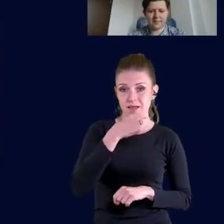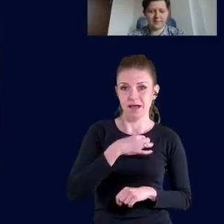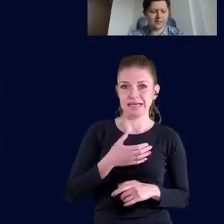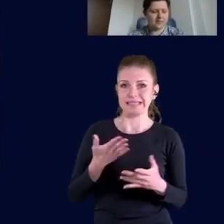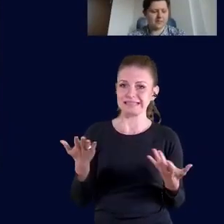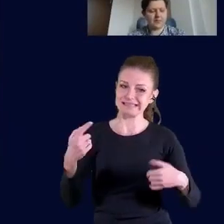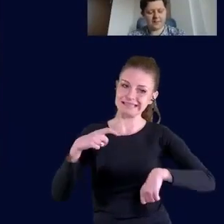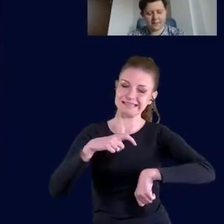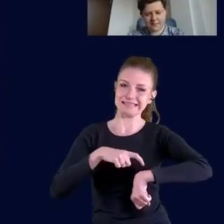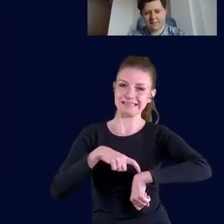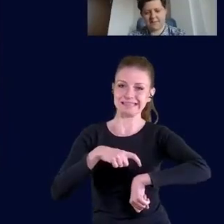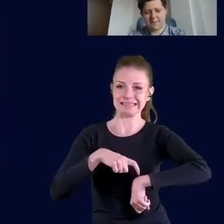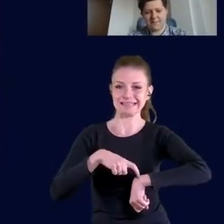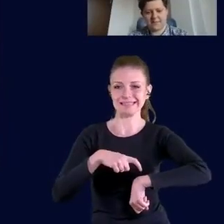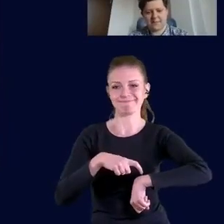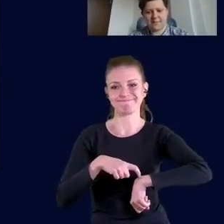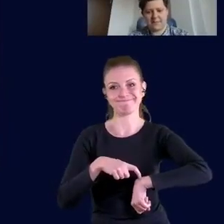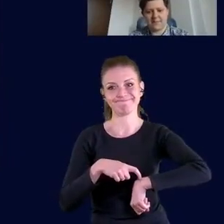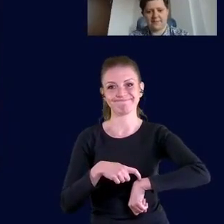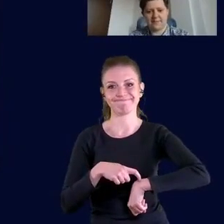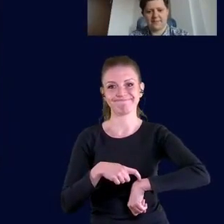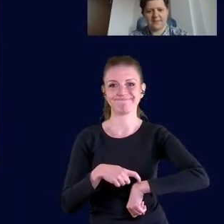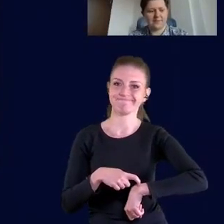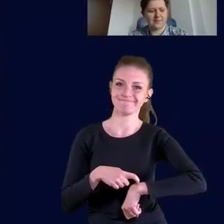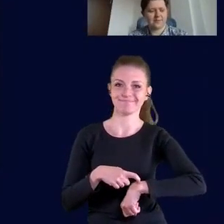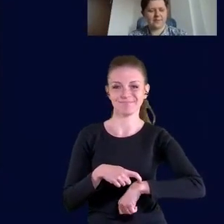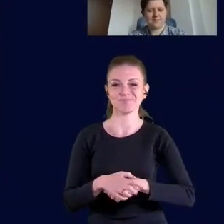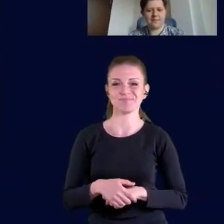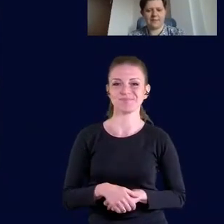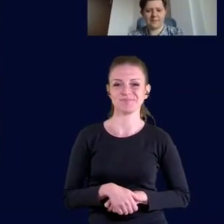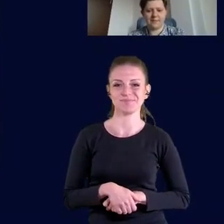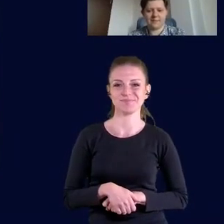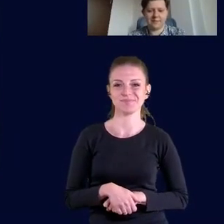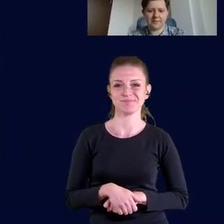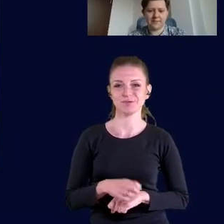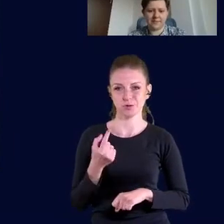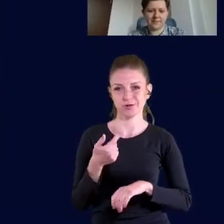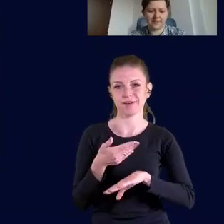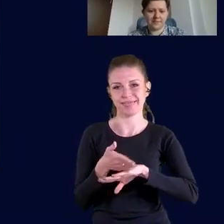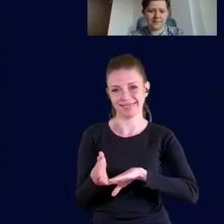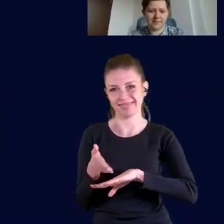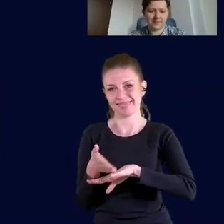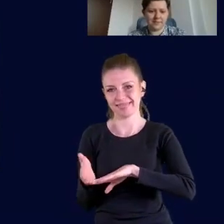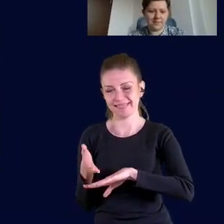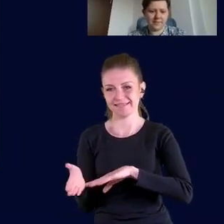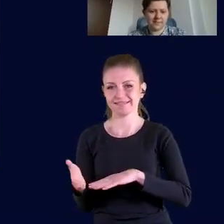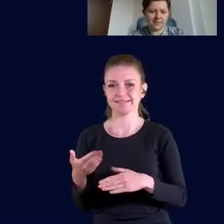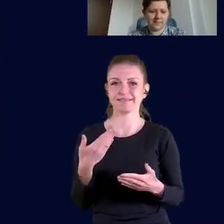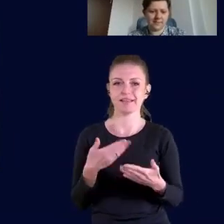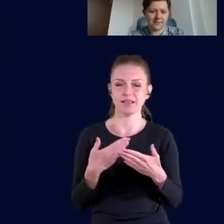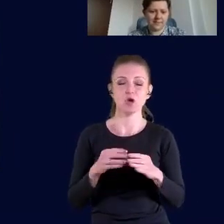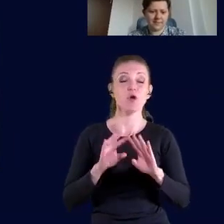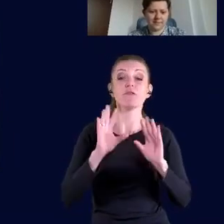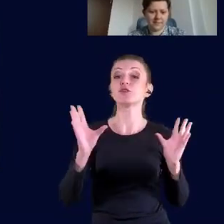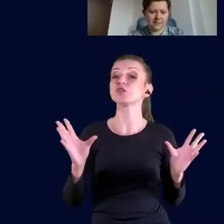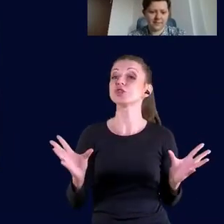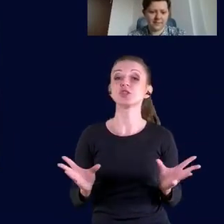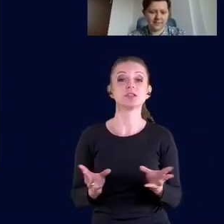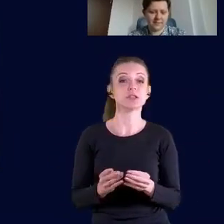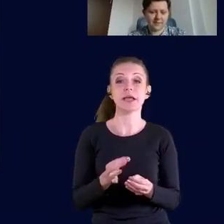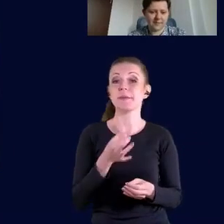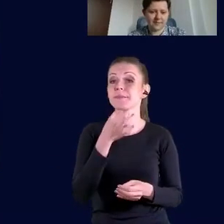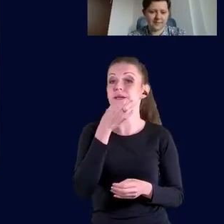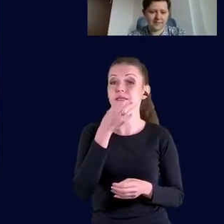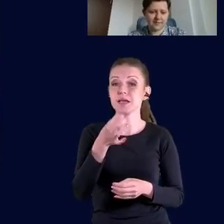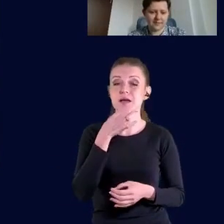ten czas mamy troszkę mamy opóźniony więc wszystkie pytania które państwo